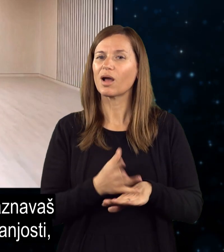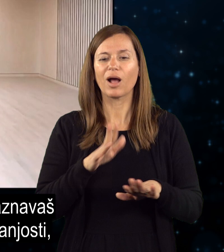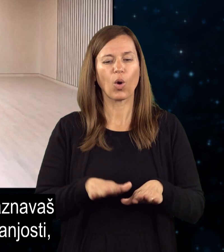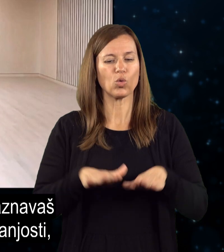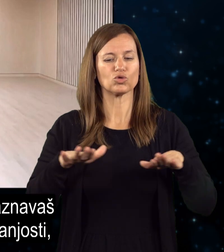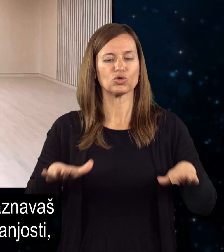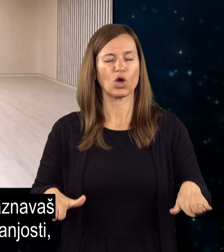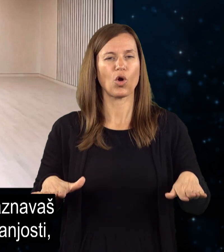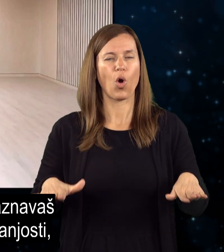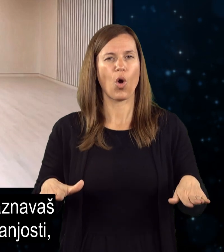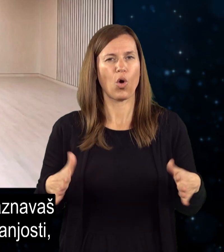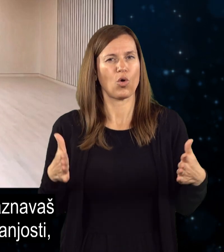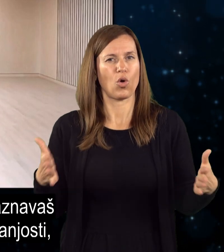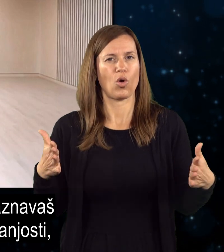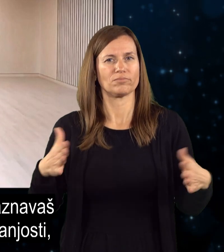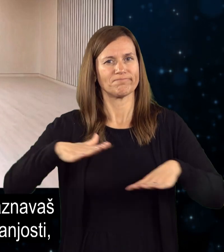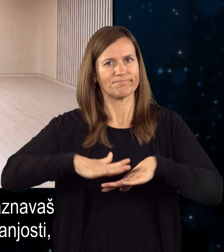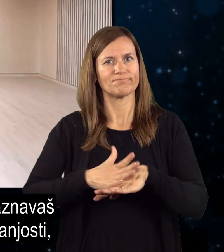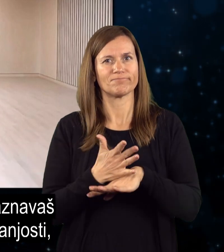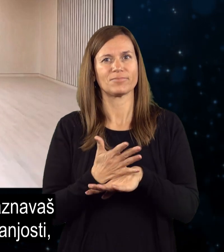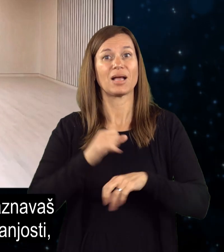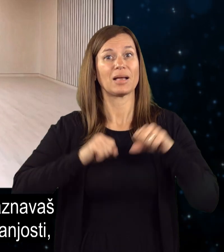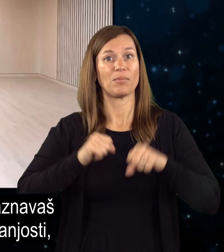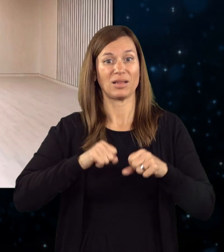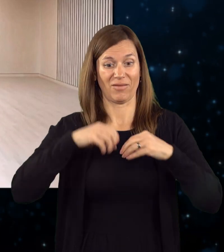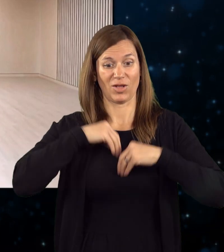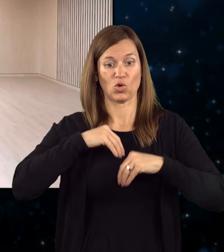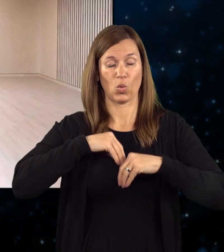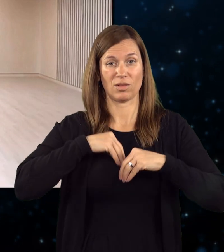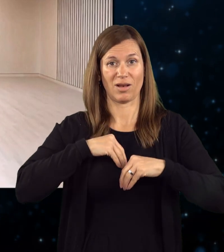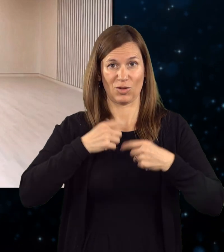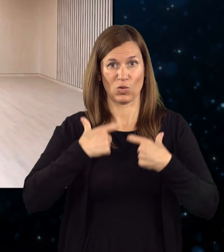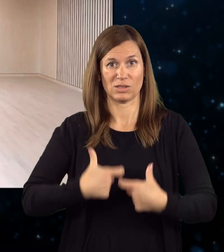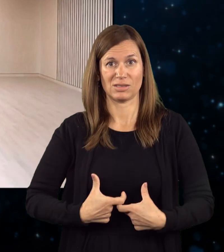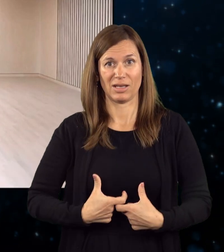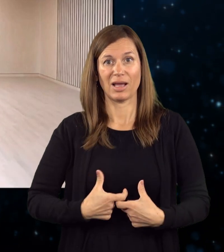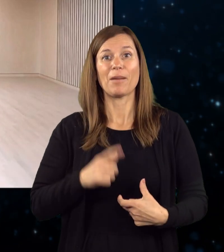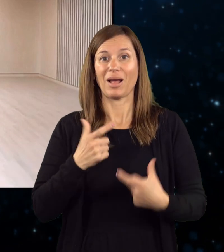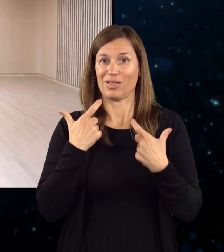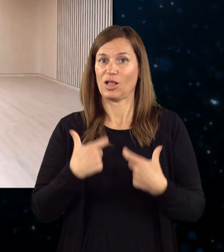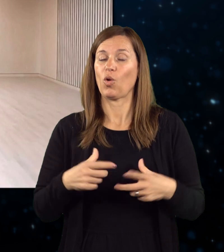Kako široko zdaj zaznavaš gibanje v svoji notranjosti, medtem ko telo miruje?